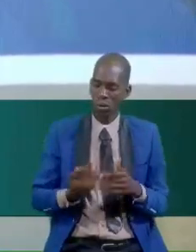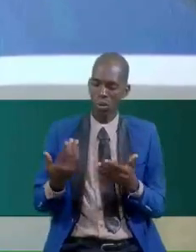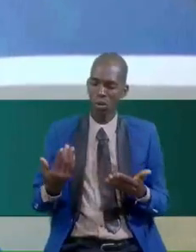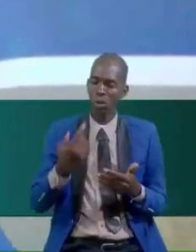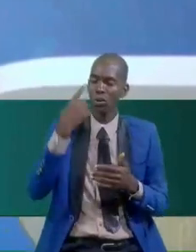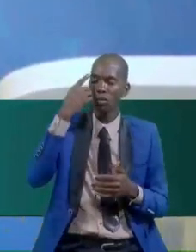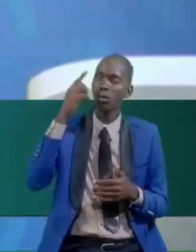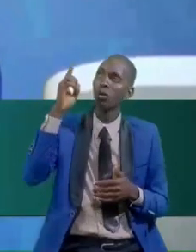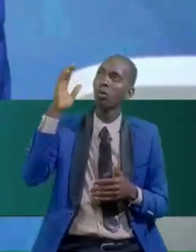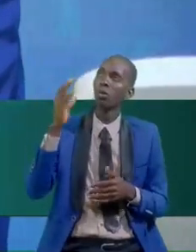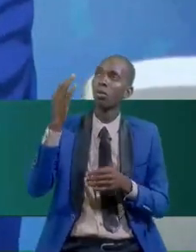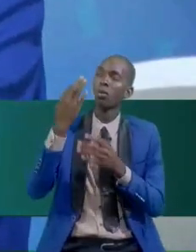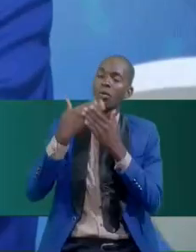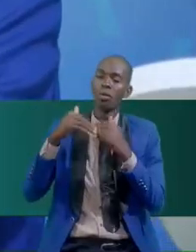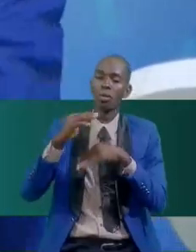En tant que Dieu du ciel.